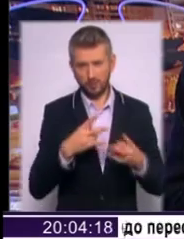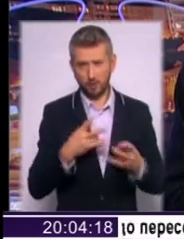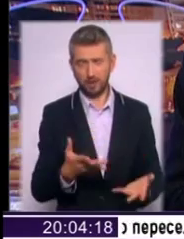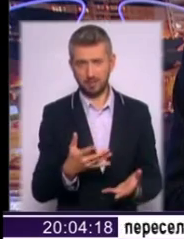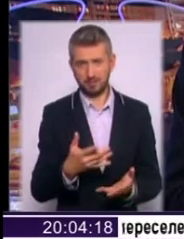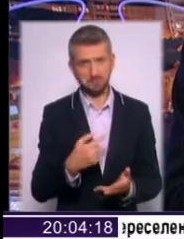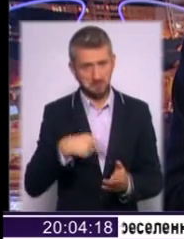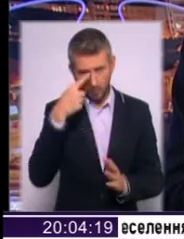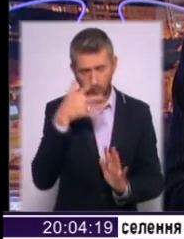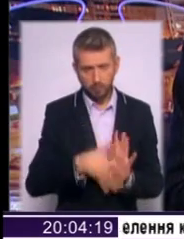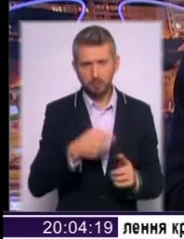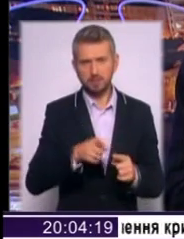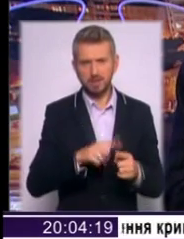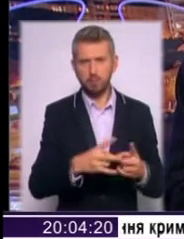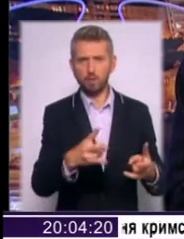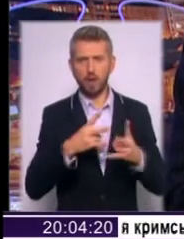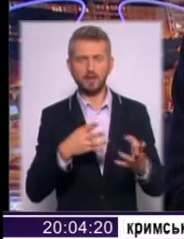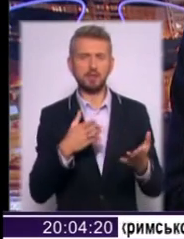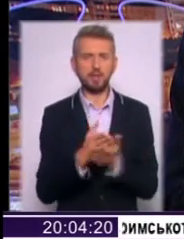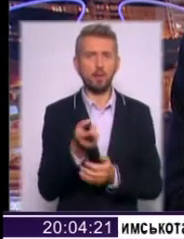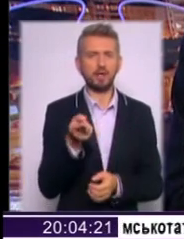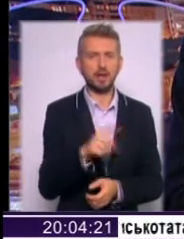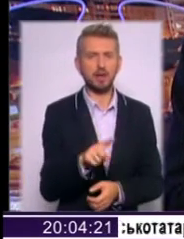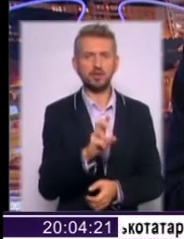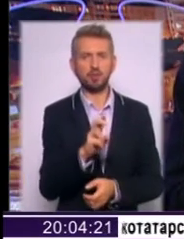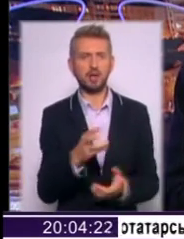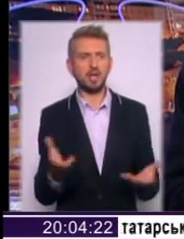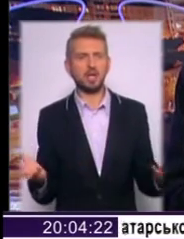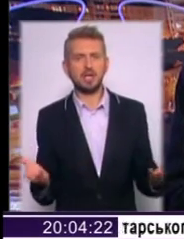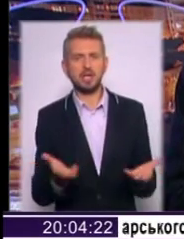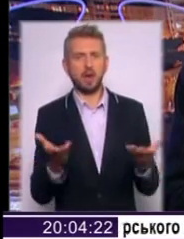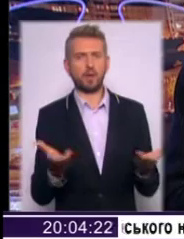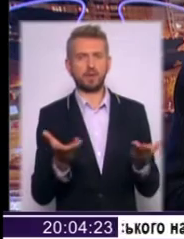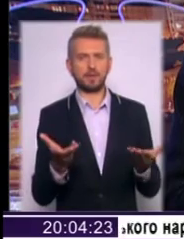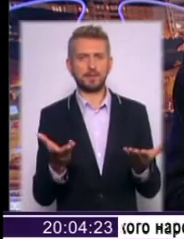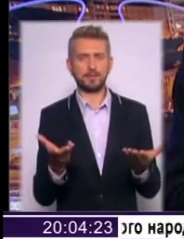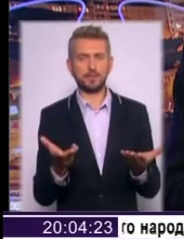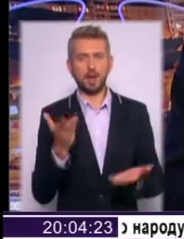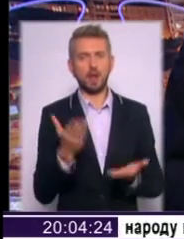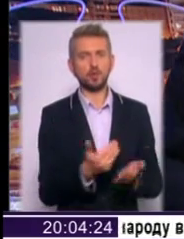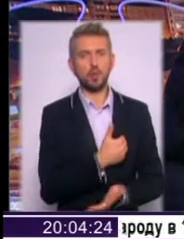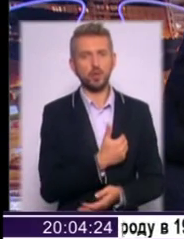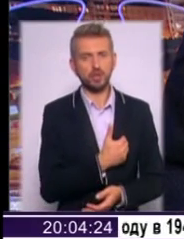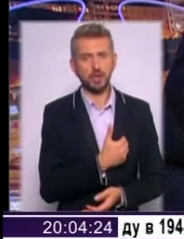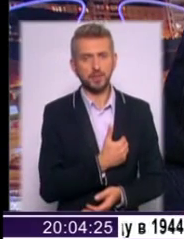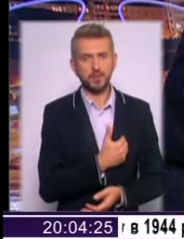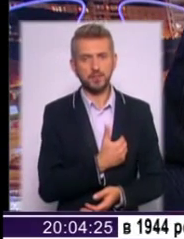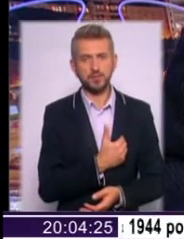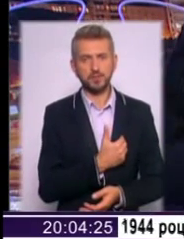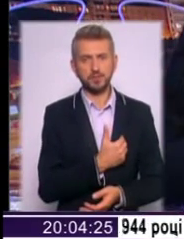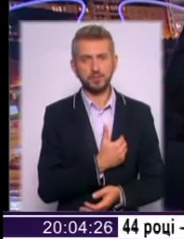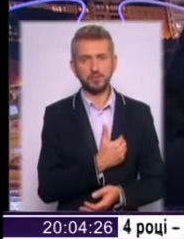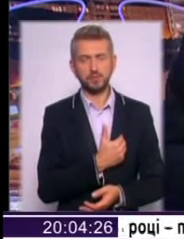прекрасно розуміємо, що це провокація, яка спрямована на те, щоб якось, ну, якщо хочете,